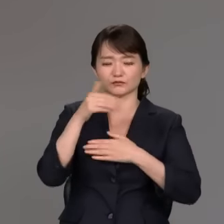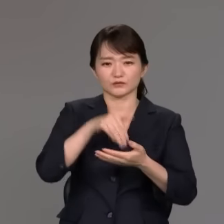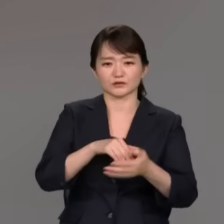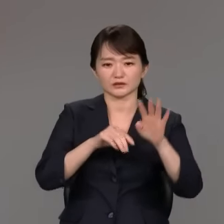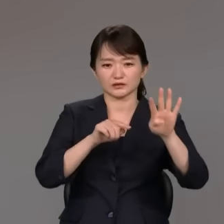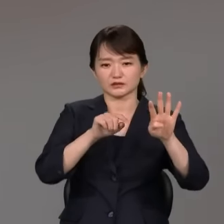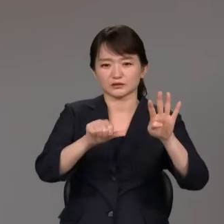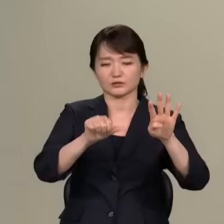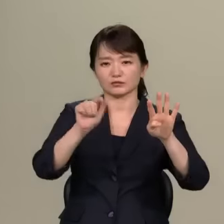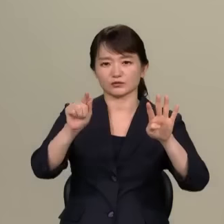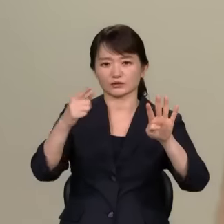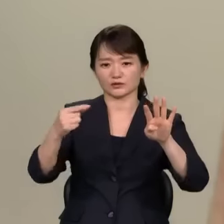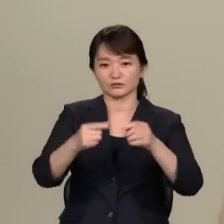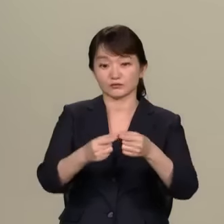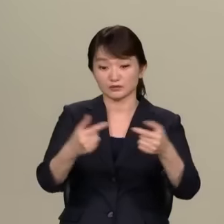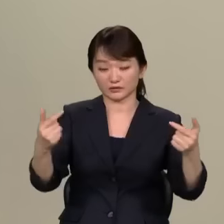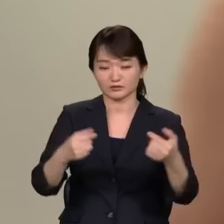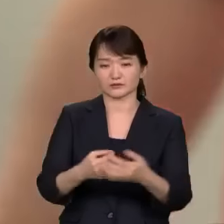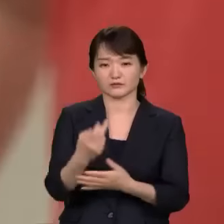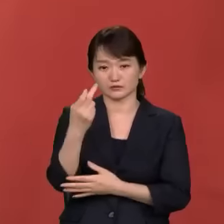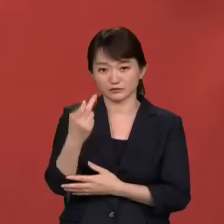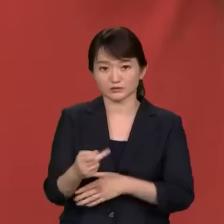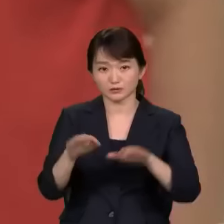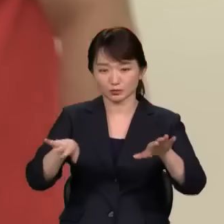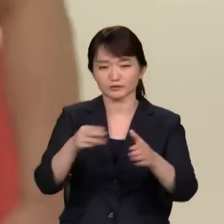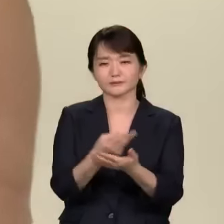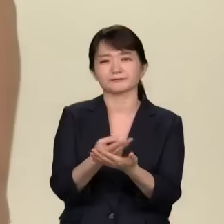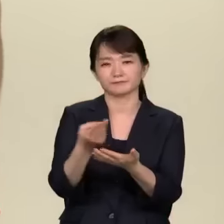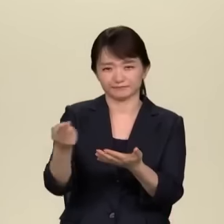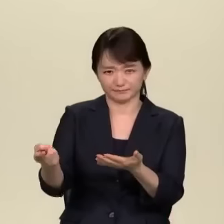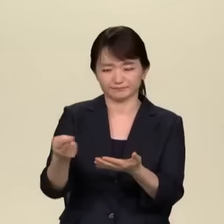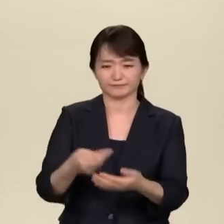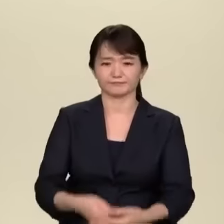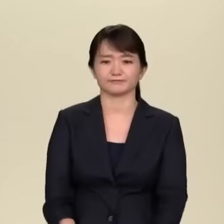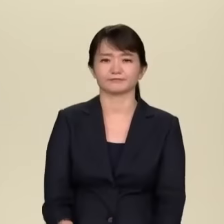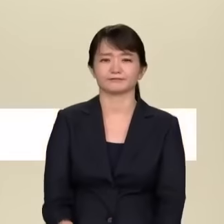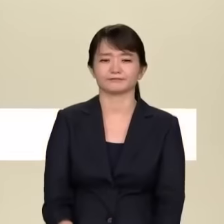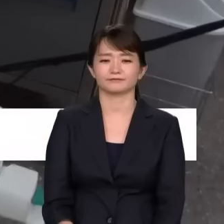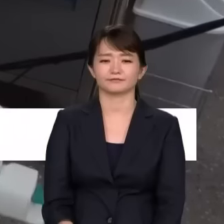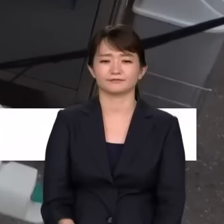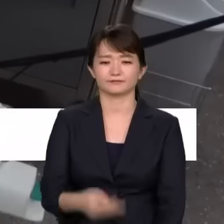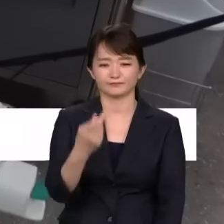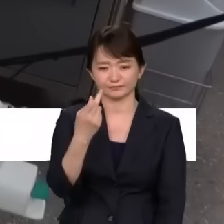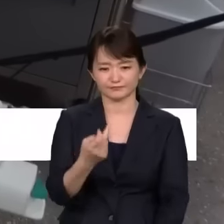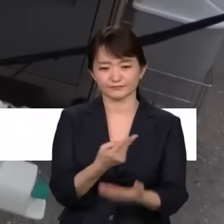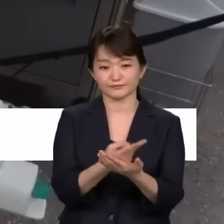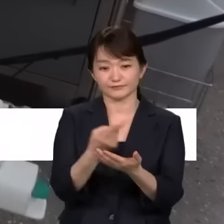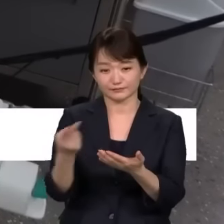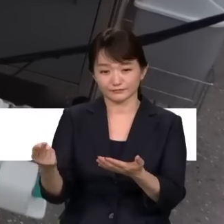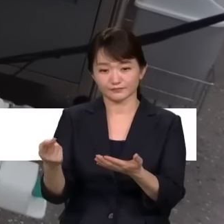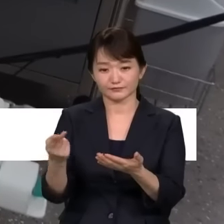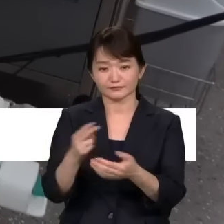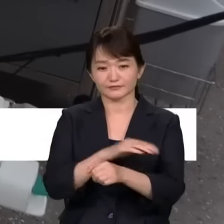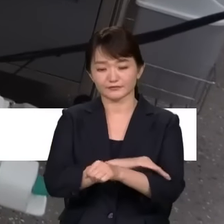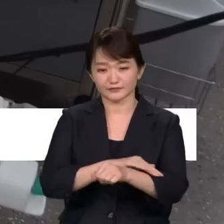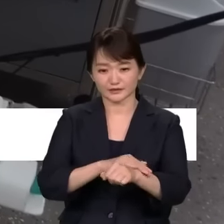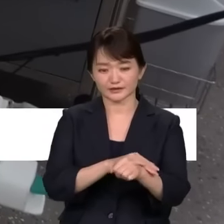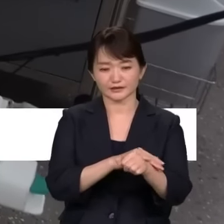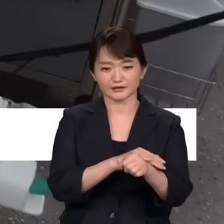4.5kg으로 늘었습니다. 동생 강민이는 오늘 퇴원합니다. 동생 퇴원하고 너 잘 있다가